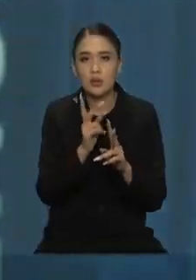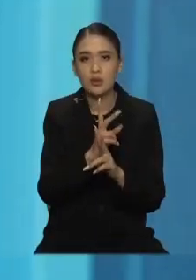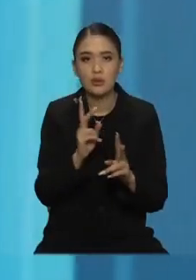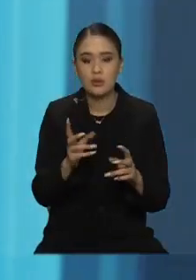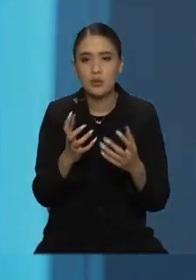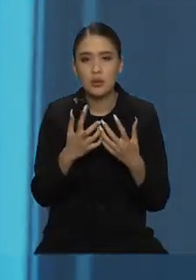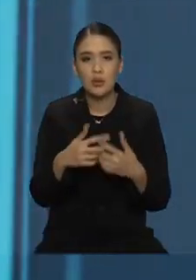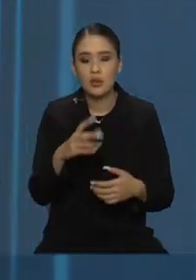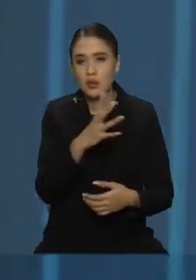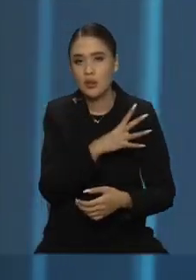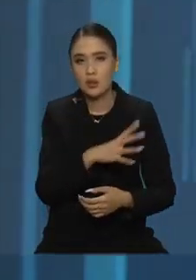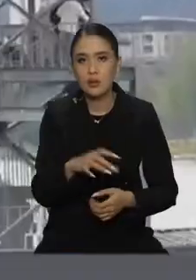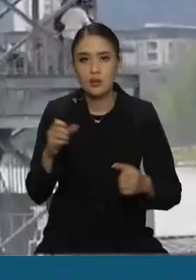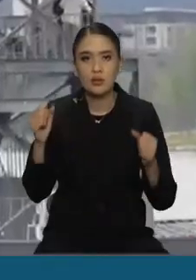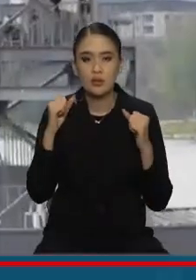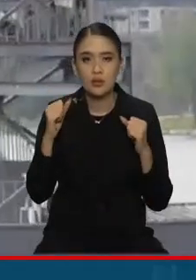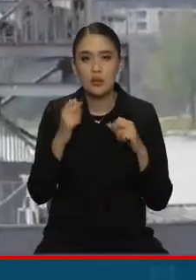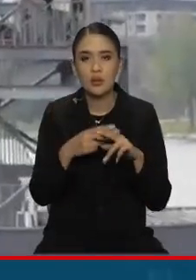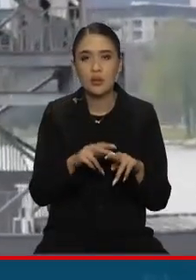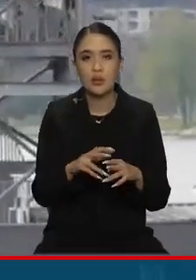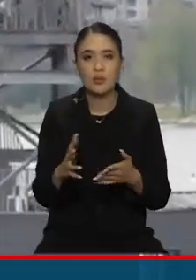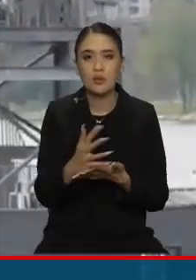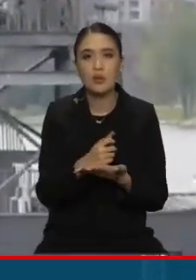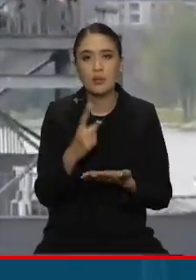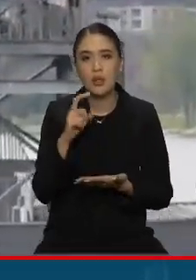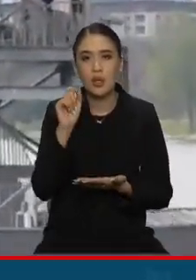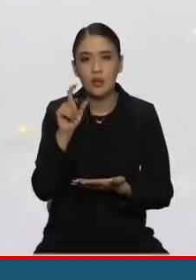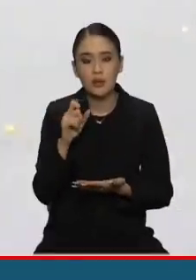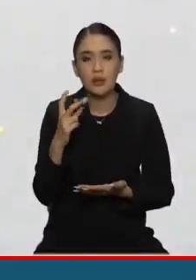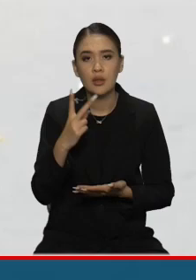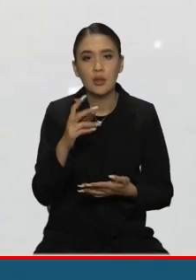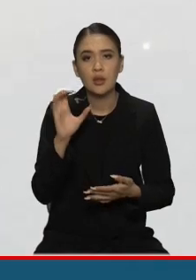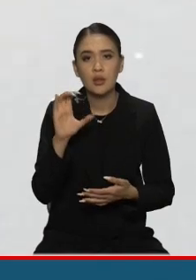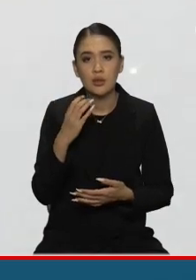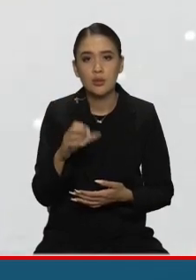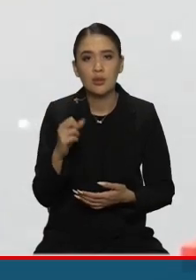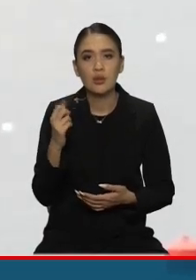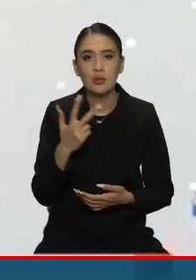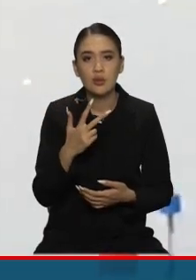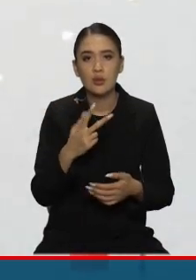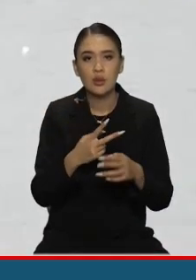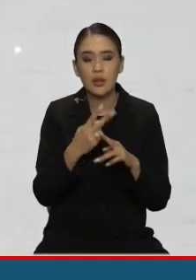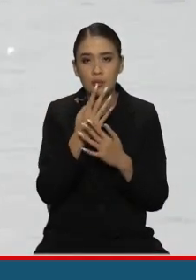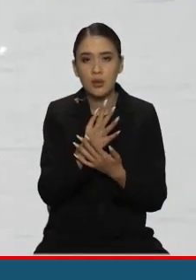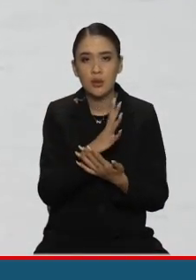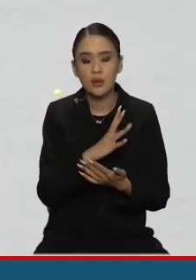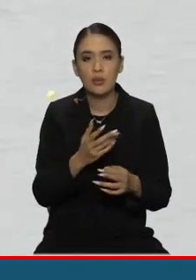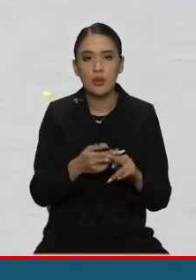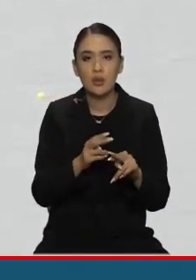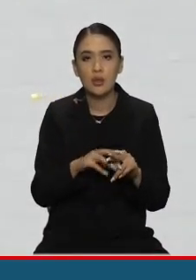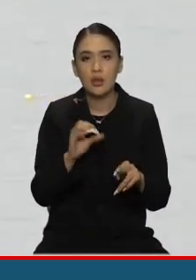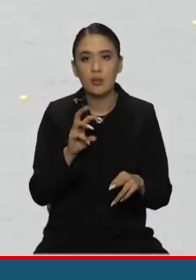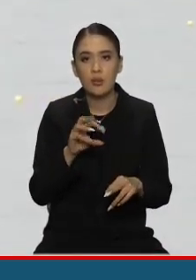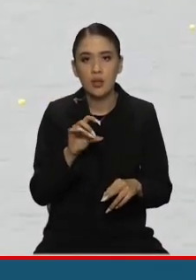есе жіберген жоқ. Спортшыларымыз қоржынға бір алтын, екі күміс, екі қола медаль салды. Сергей Емельянов пен